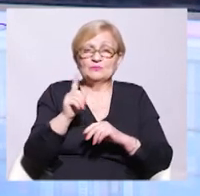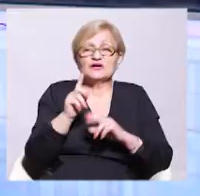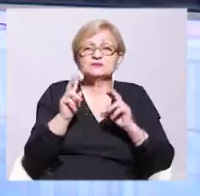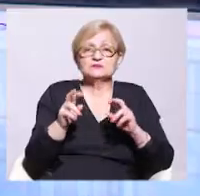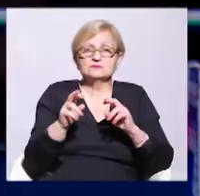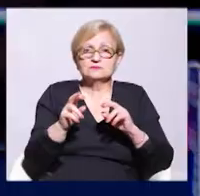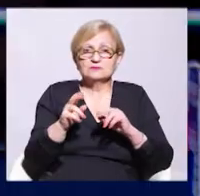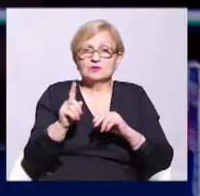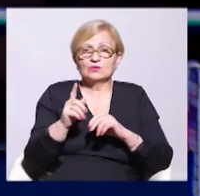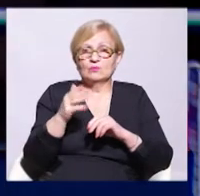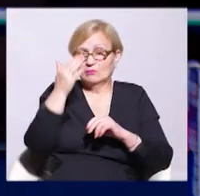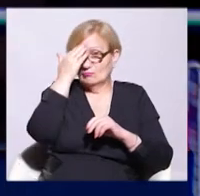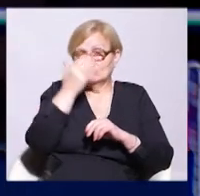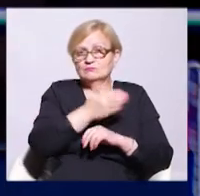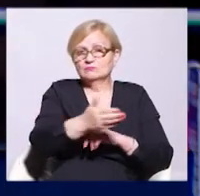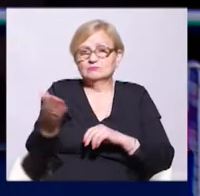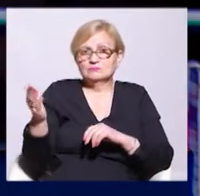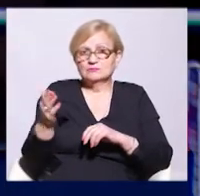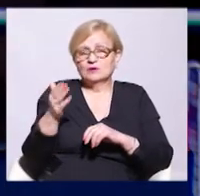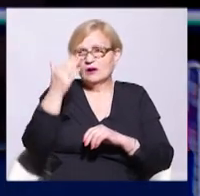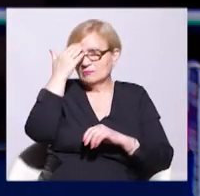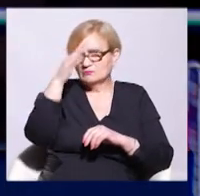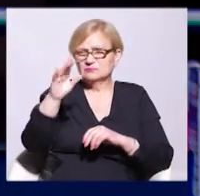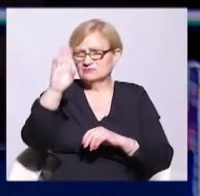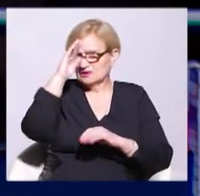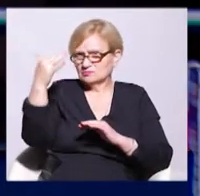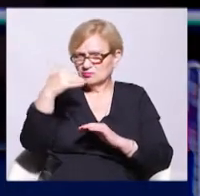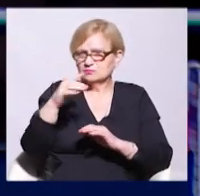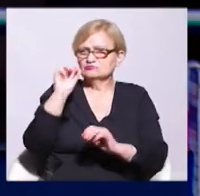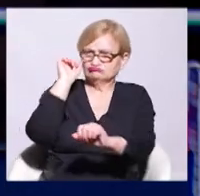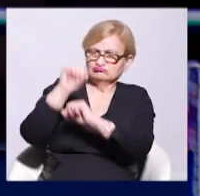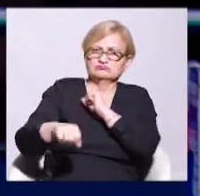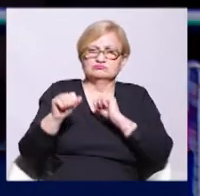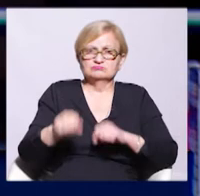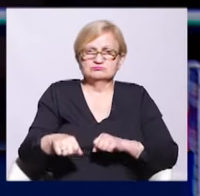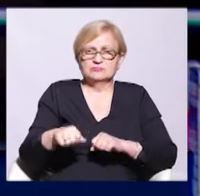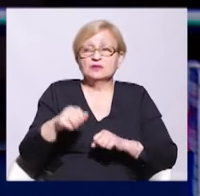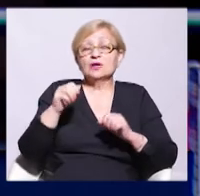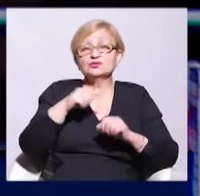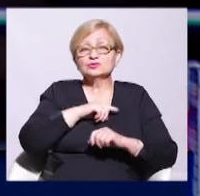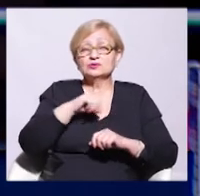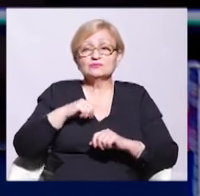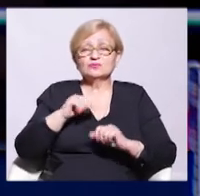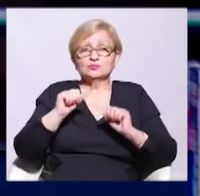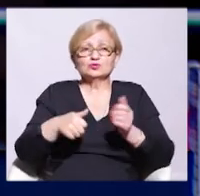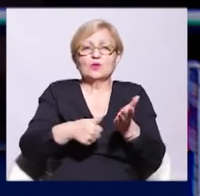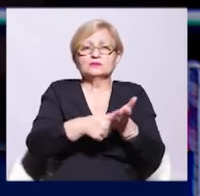ნიშნავს, რომ ქვეყანა მომხდურ მტერსაც უმკლავდება და სხვის ომებშიც